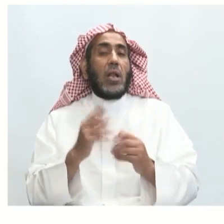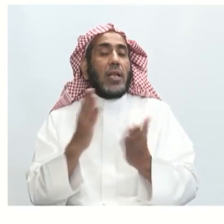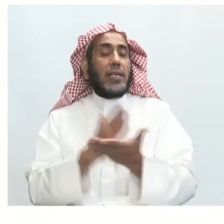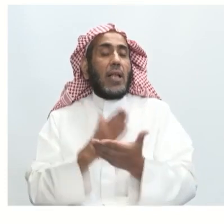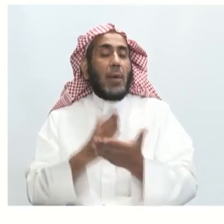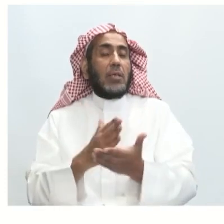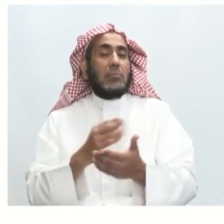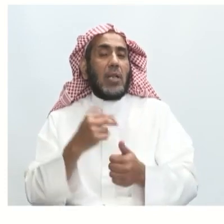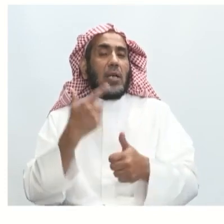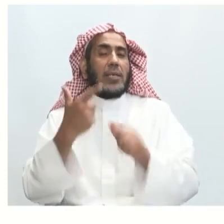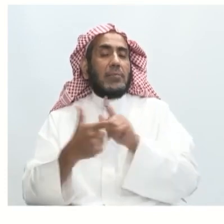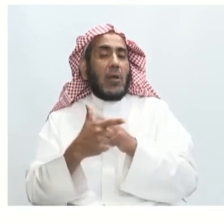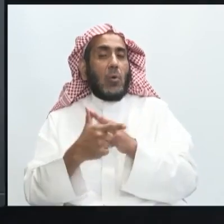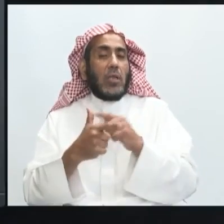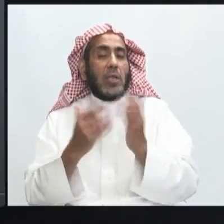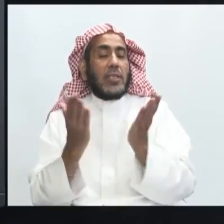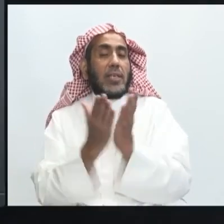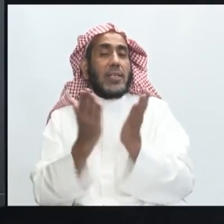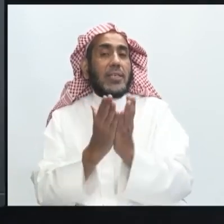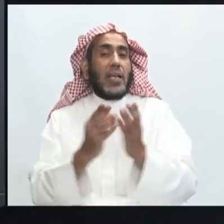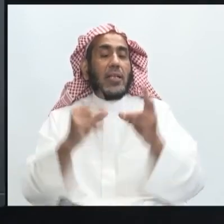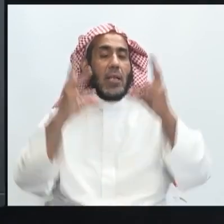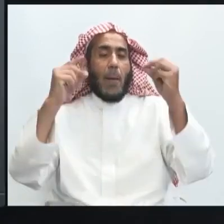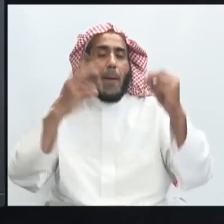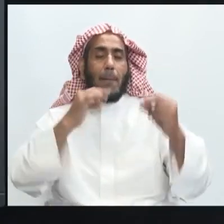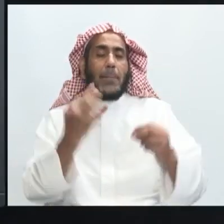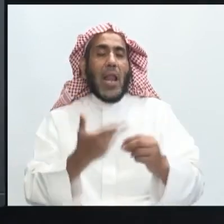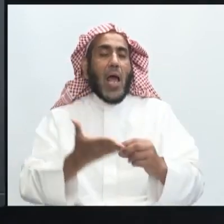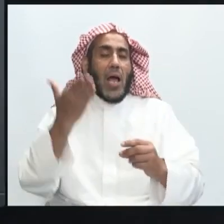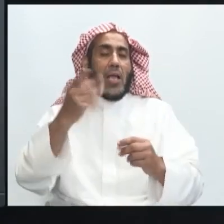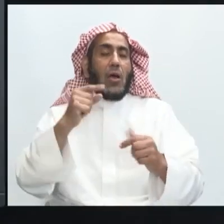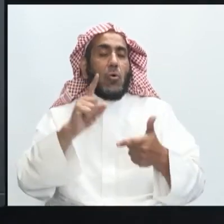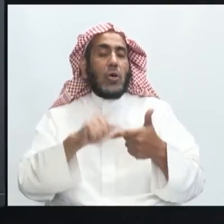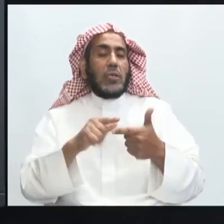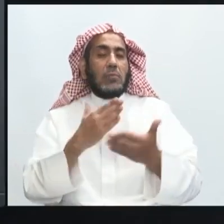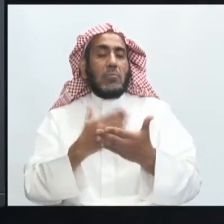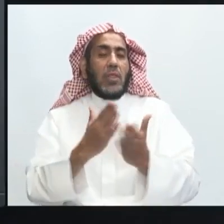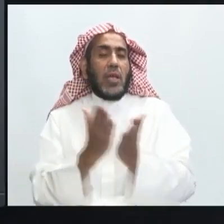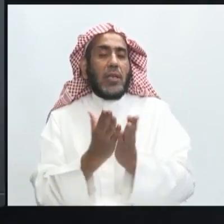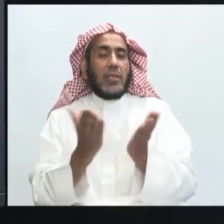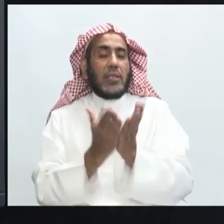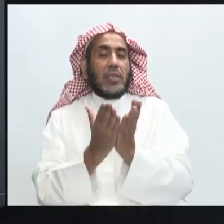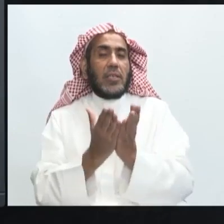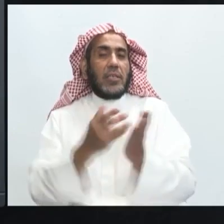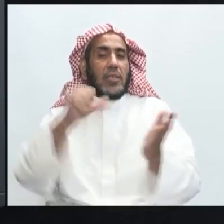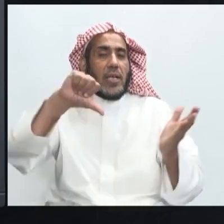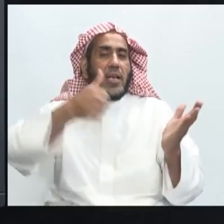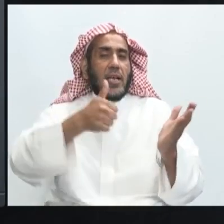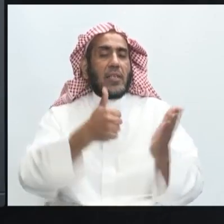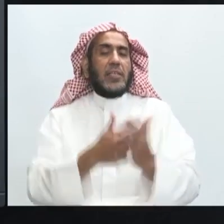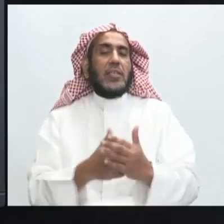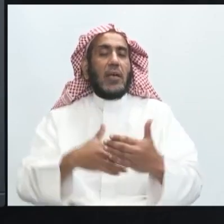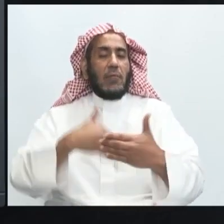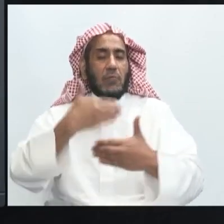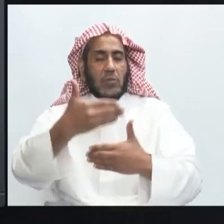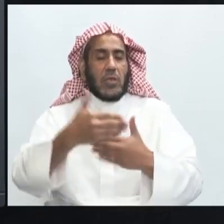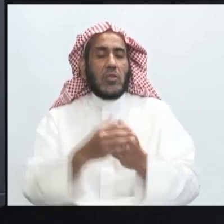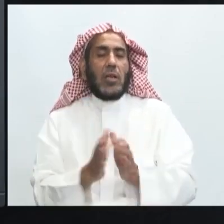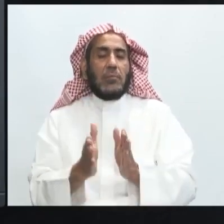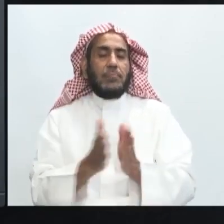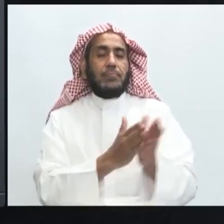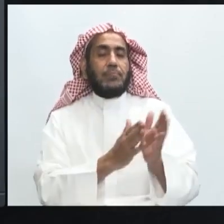قسمين قسم نتحدث فيه عن دراسات بلاغيه وقسم الثاني سناتي اليه باذن الله تعالى فيتحدث فيه عن الدراسات النقديه